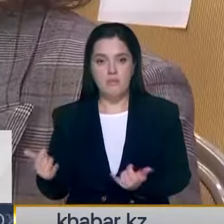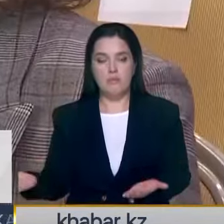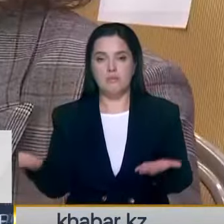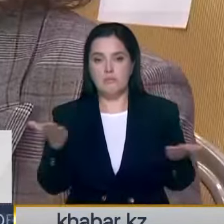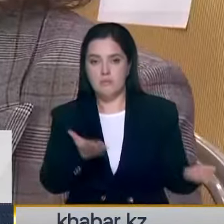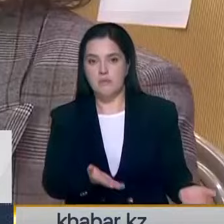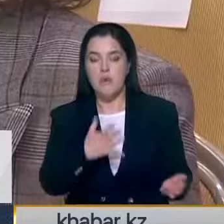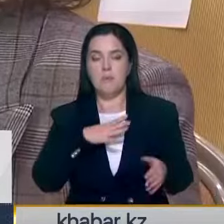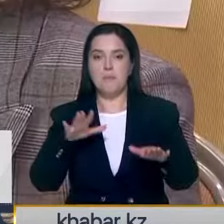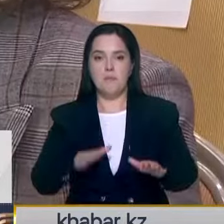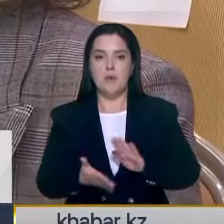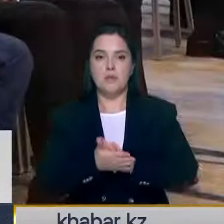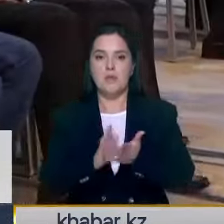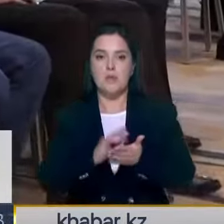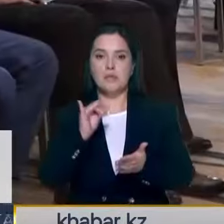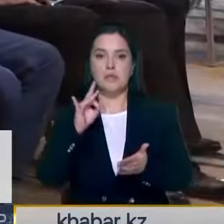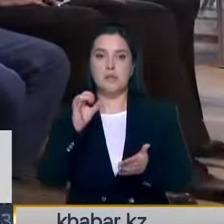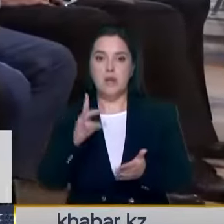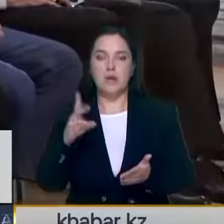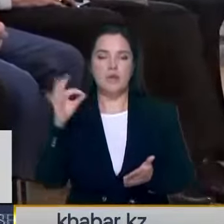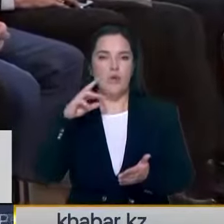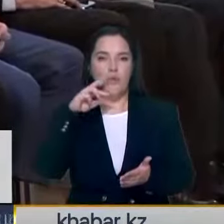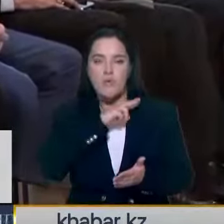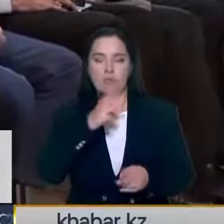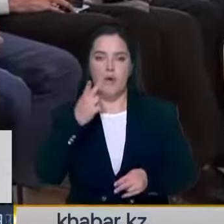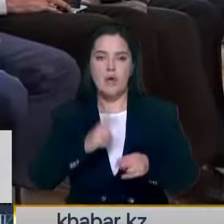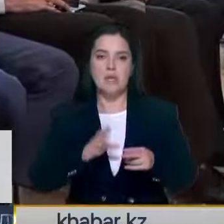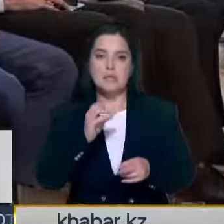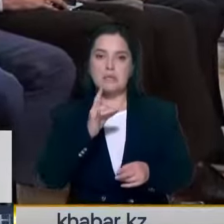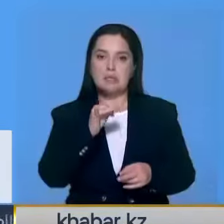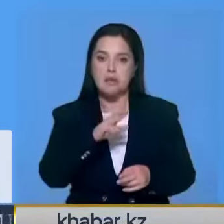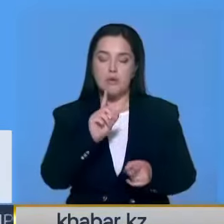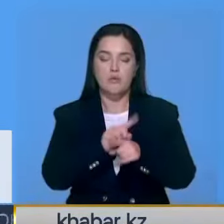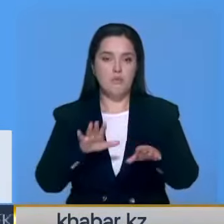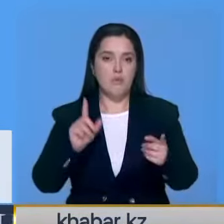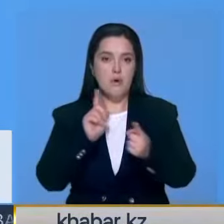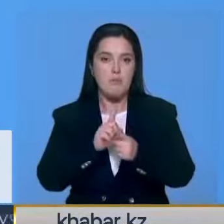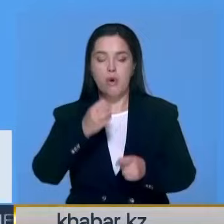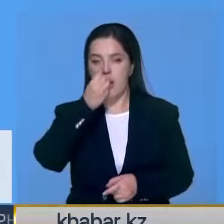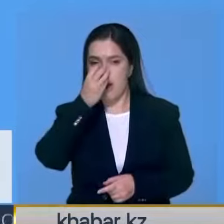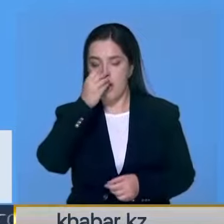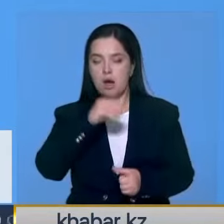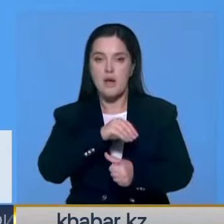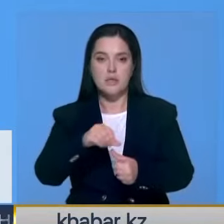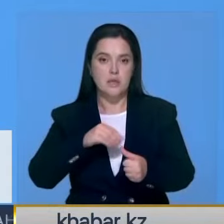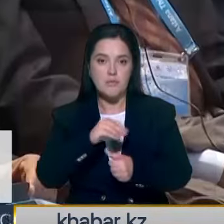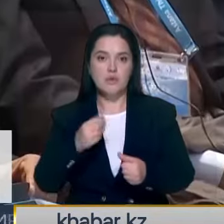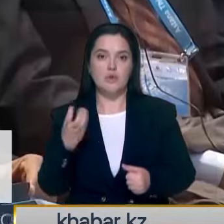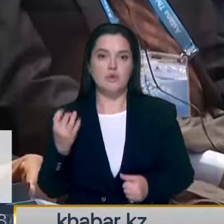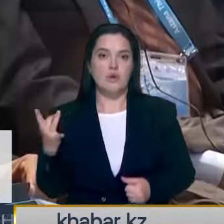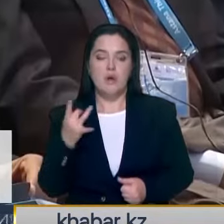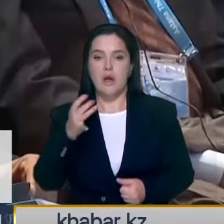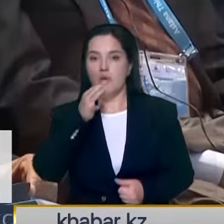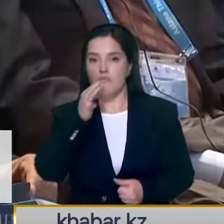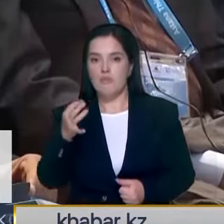сделки с Ираном переговоров по Сирии и недавние встречи между Арменией и Азербайджаном а также ещё раз высказался по вопросу